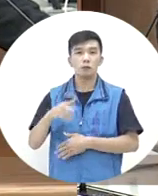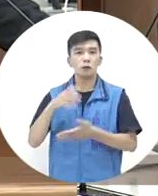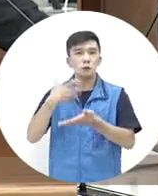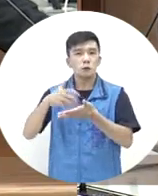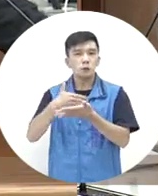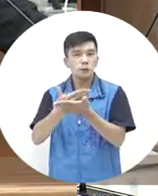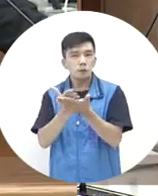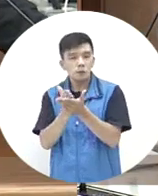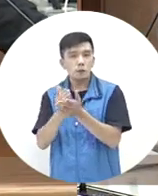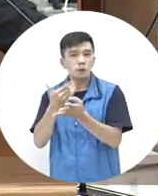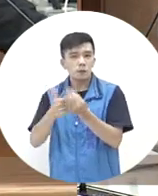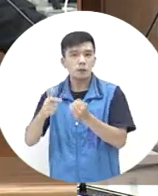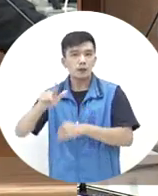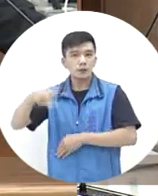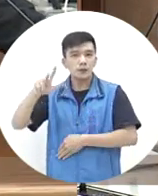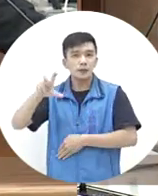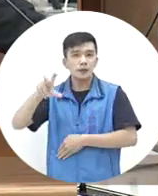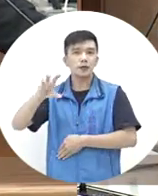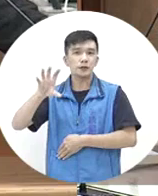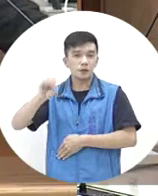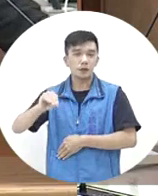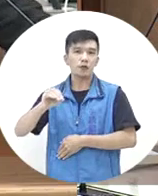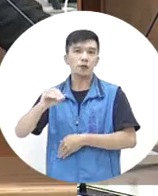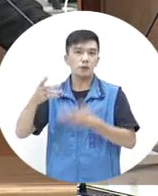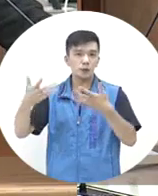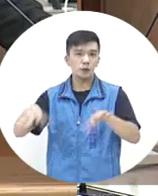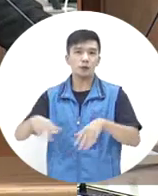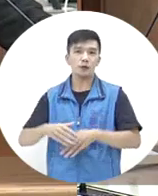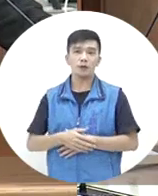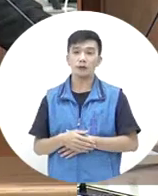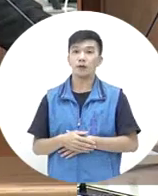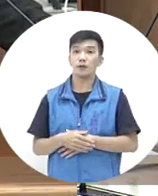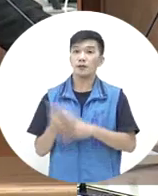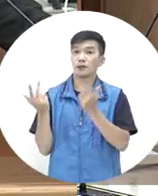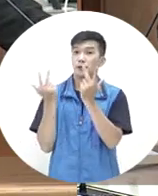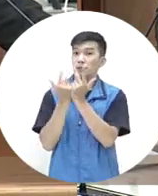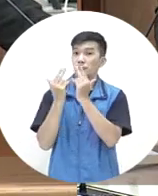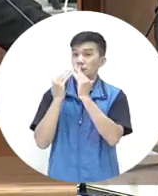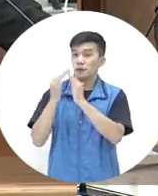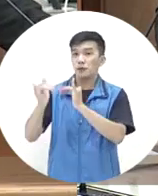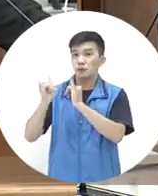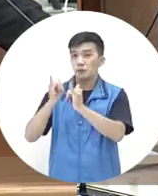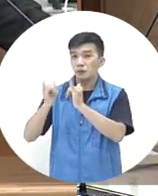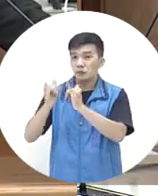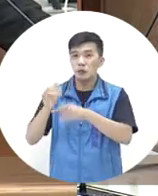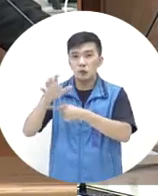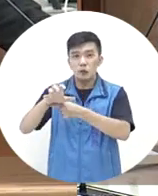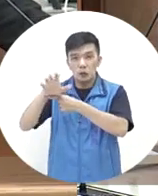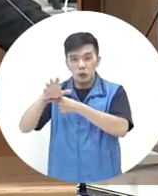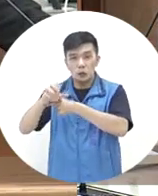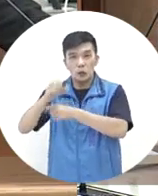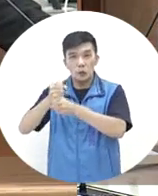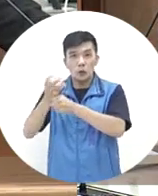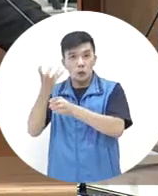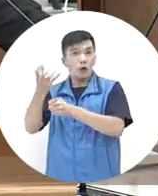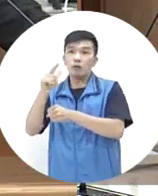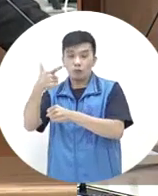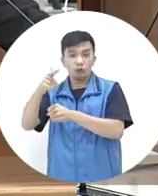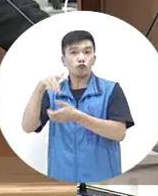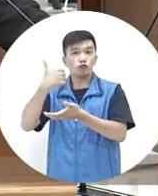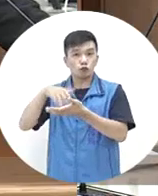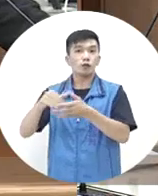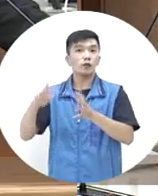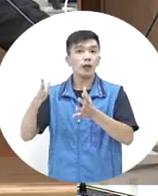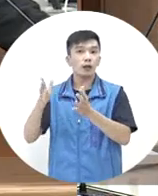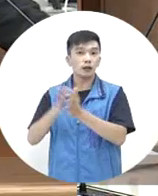力很大。我们的新北市虽然不是这个农家的大户，我们也有3.5万户啊， 没错， 产值也